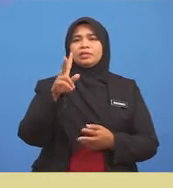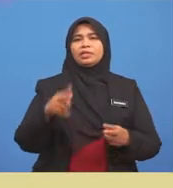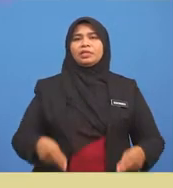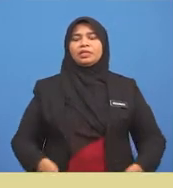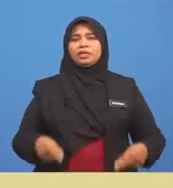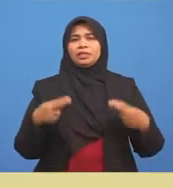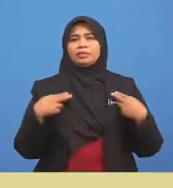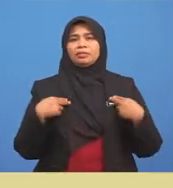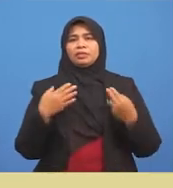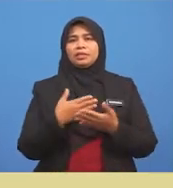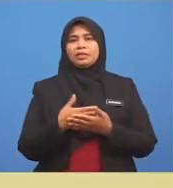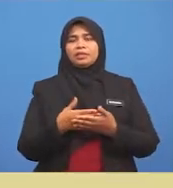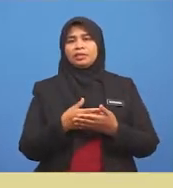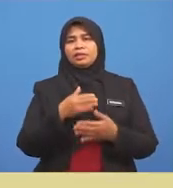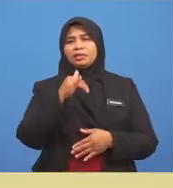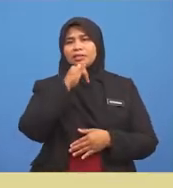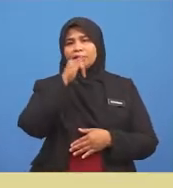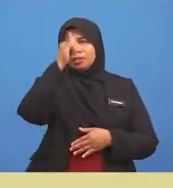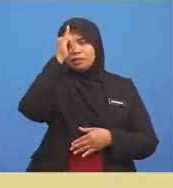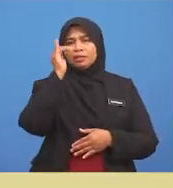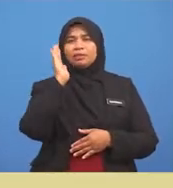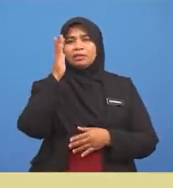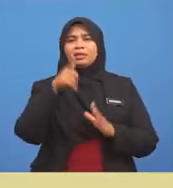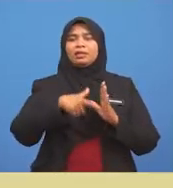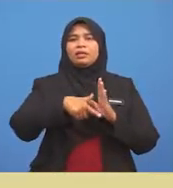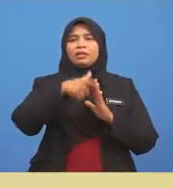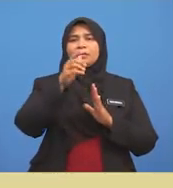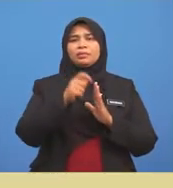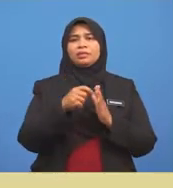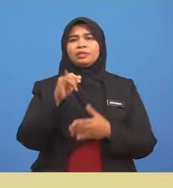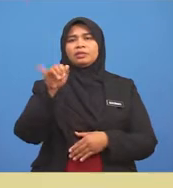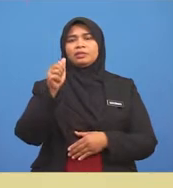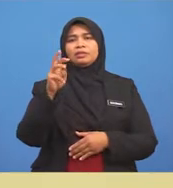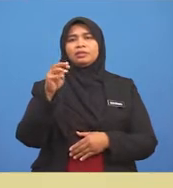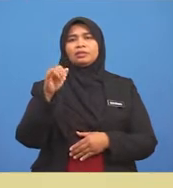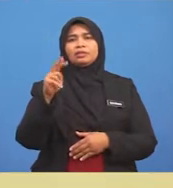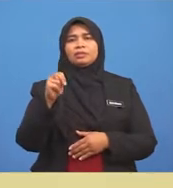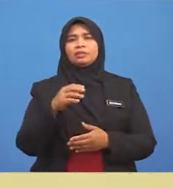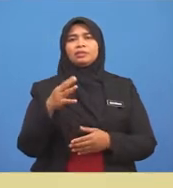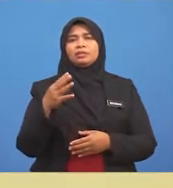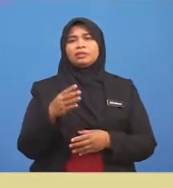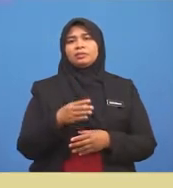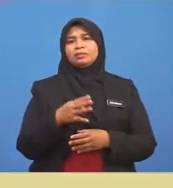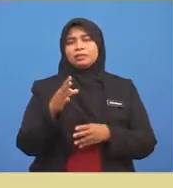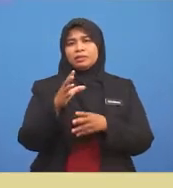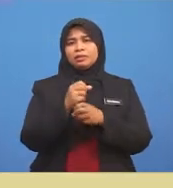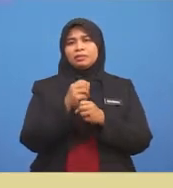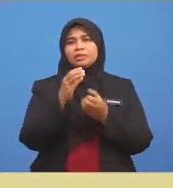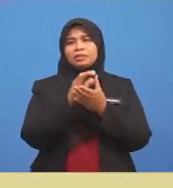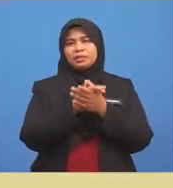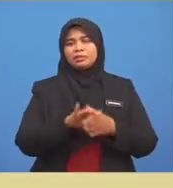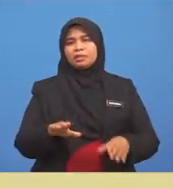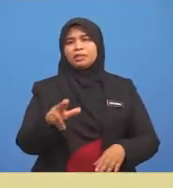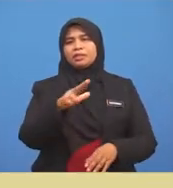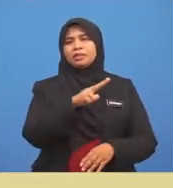anak yatim akan lebih terjamin. Yang ketiga, mereka dapat menyelamatkan harta